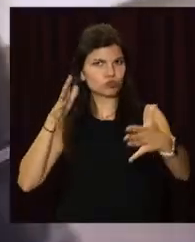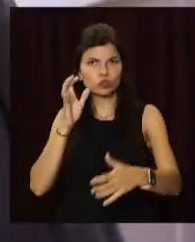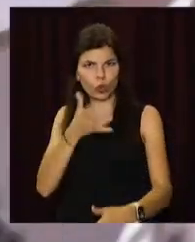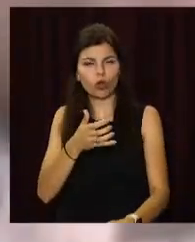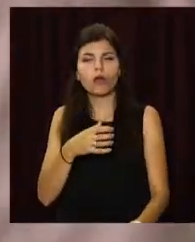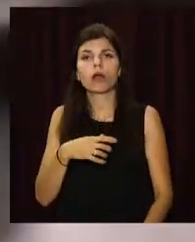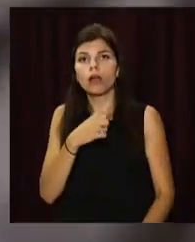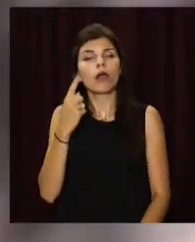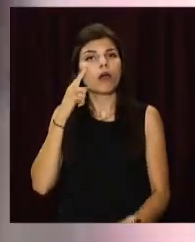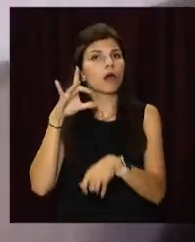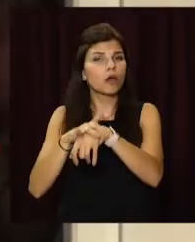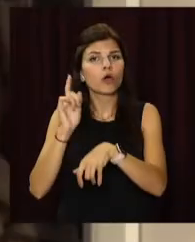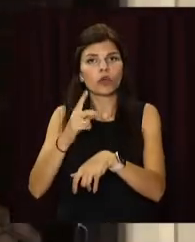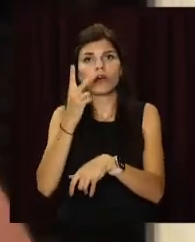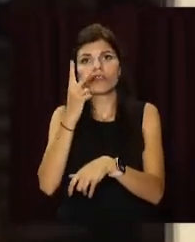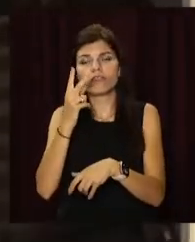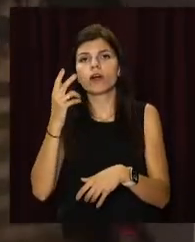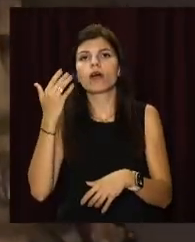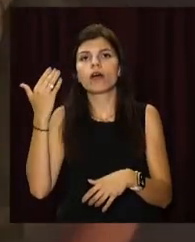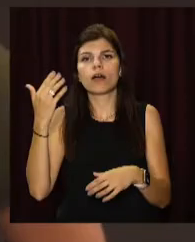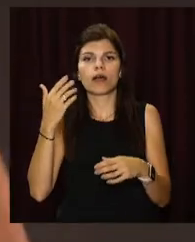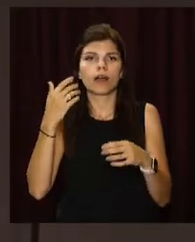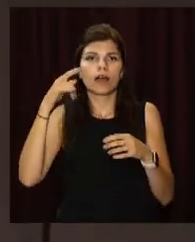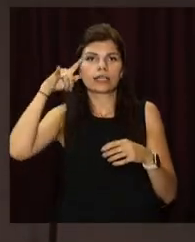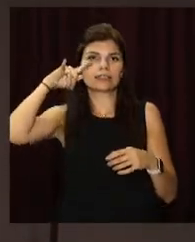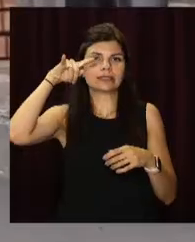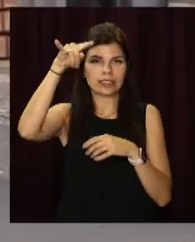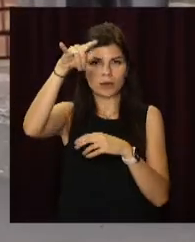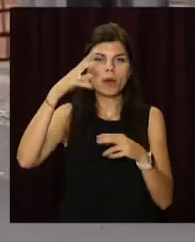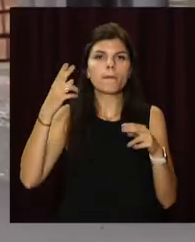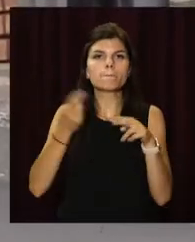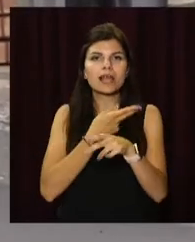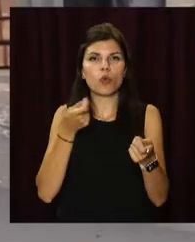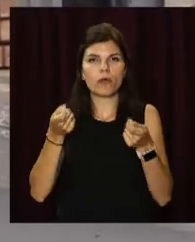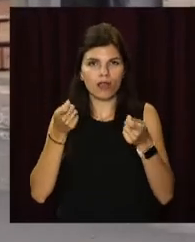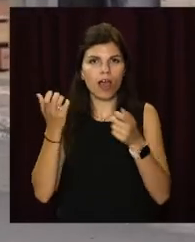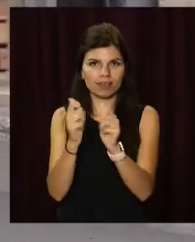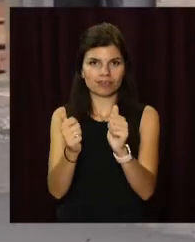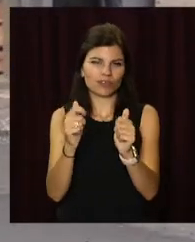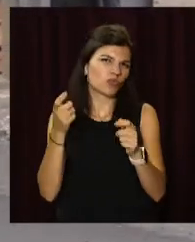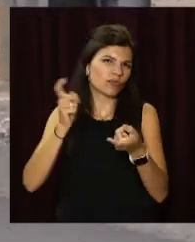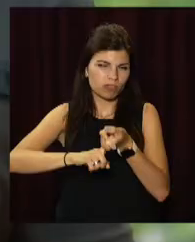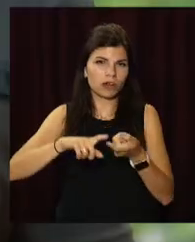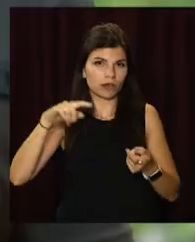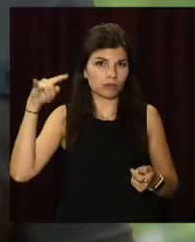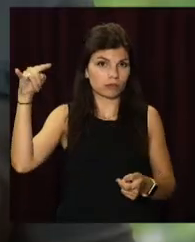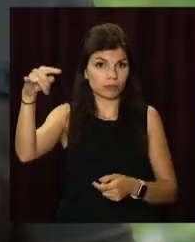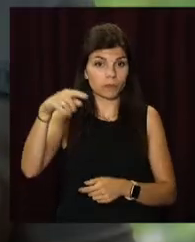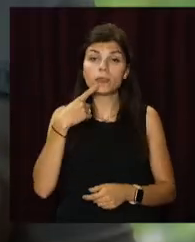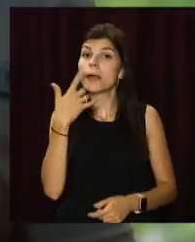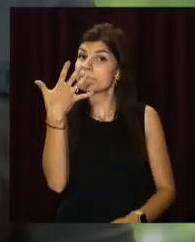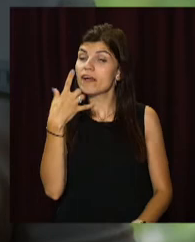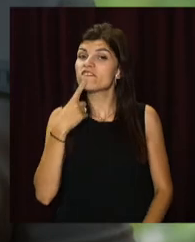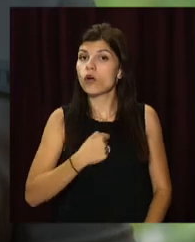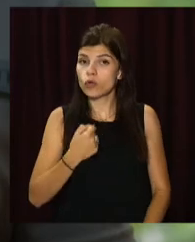військові зафіксували два прольоти ворожих безпілотних літальних апаратів через лінію розмежування. П'ятеро